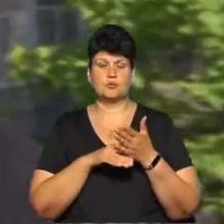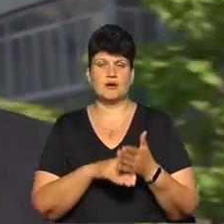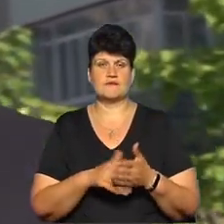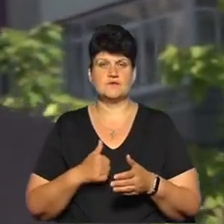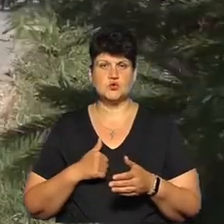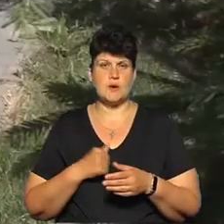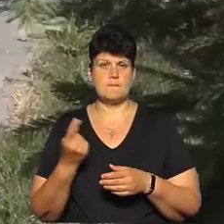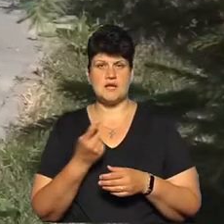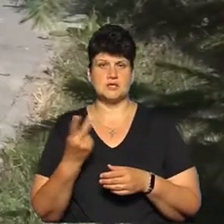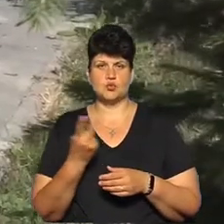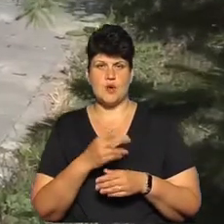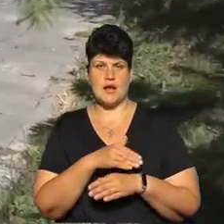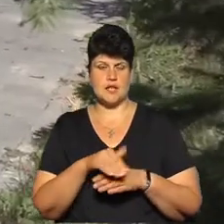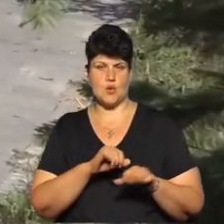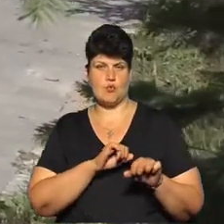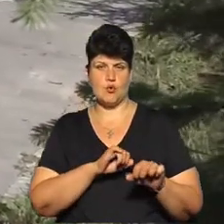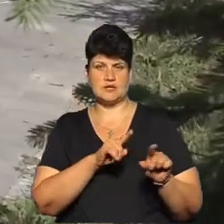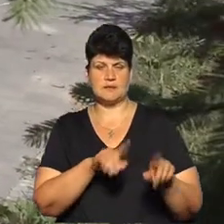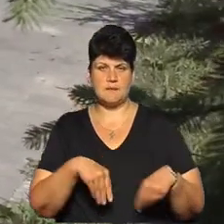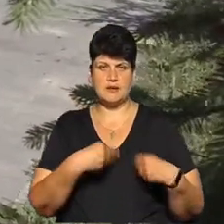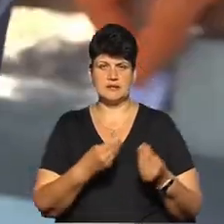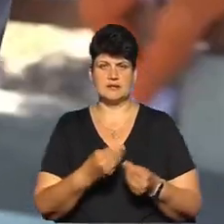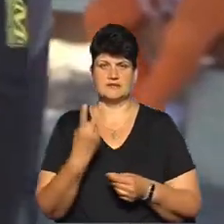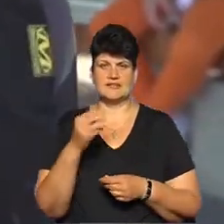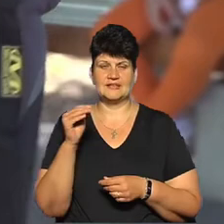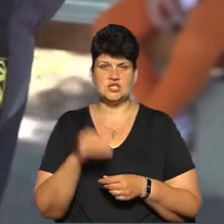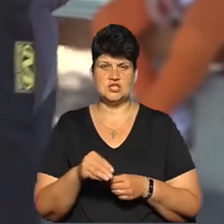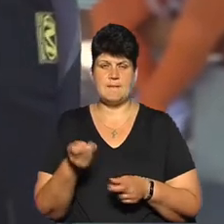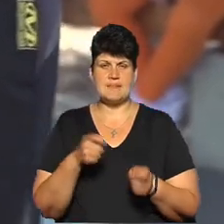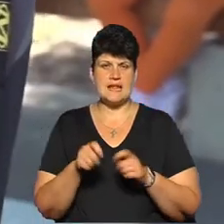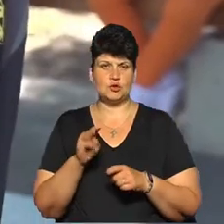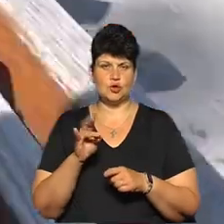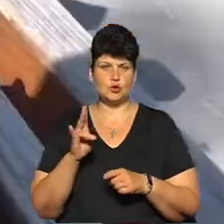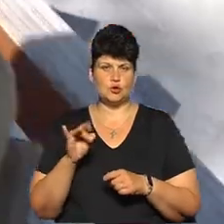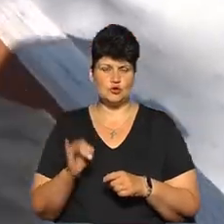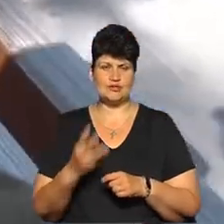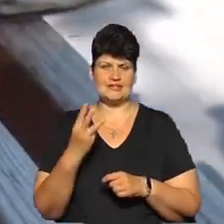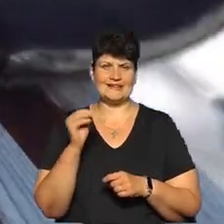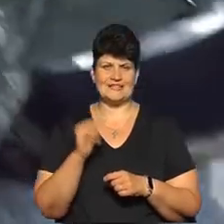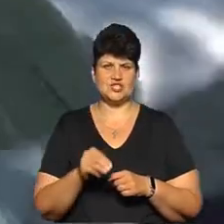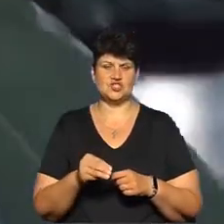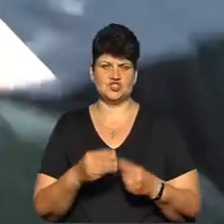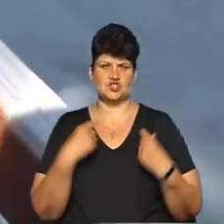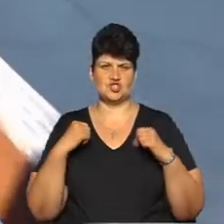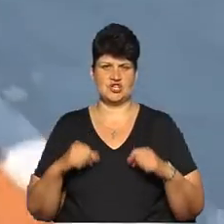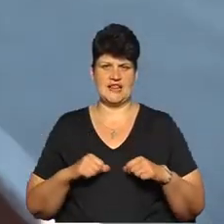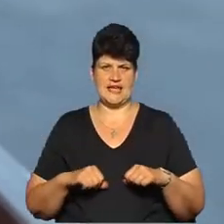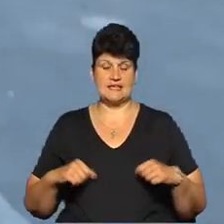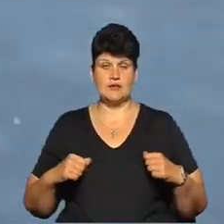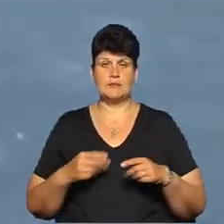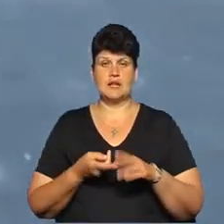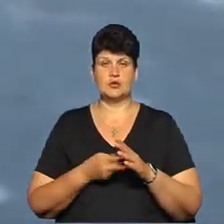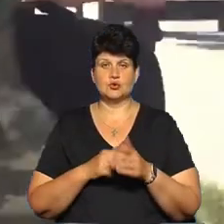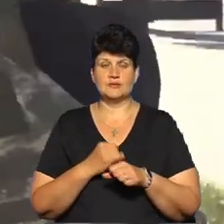другій лінії оборони, каже Юрій. Їм вже передав 2000 плитоносок і рукавиць та 3000 жилетів. На кожному жилеті, каже, планують робити